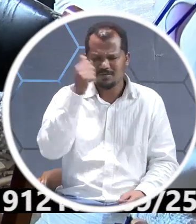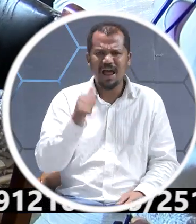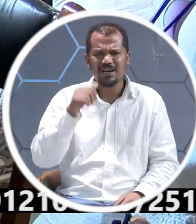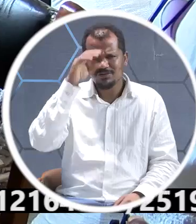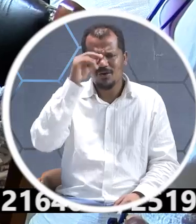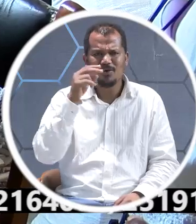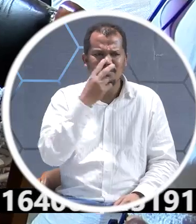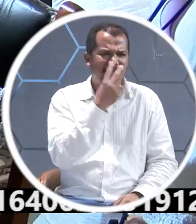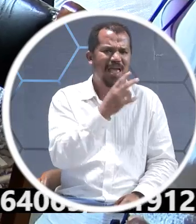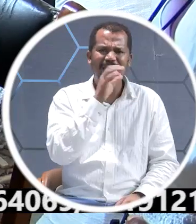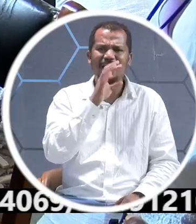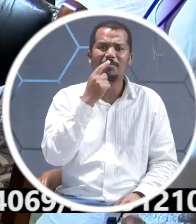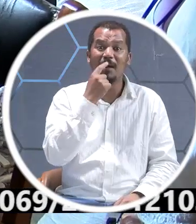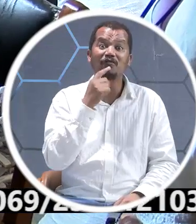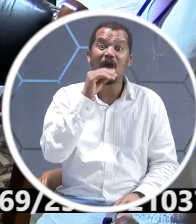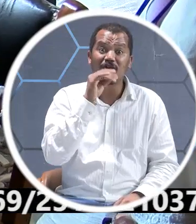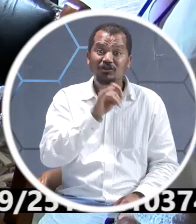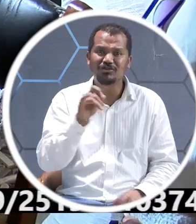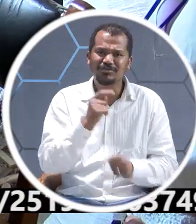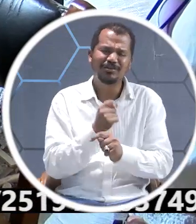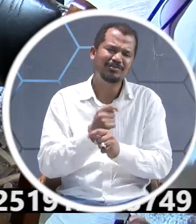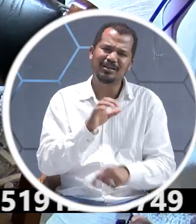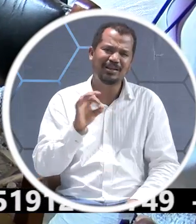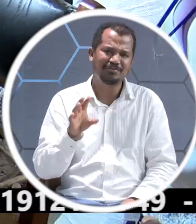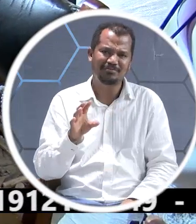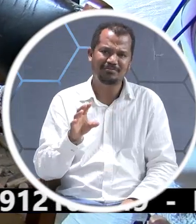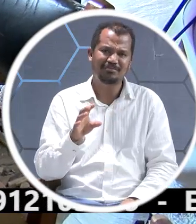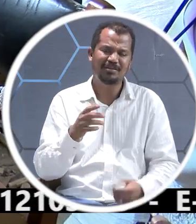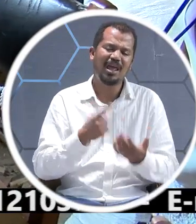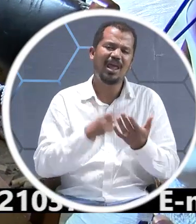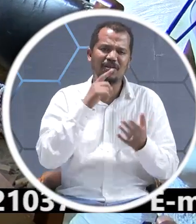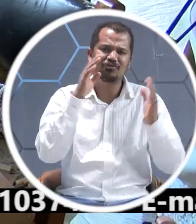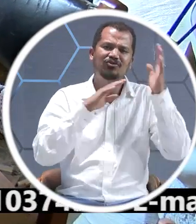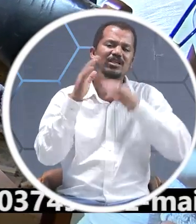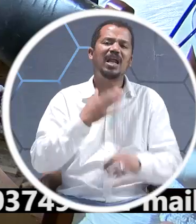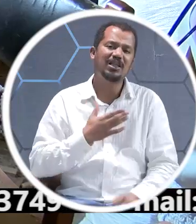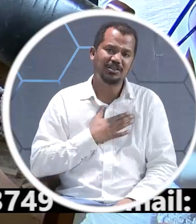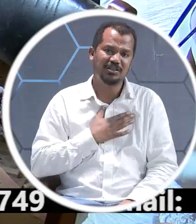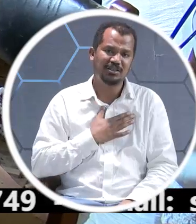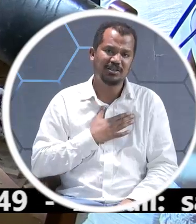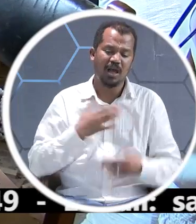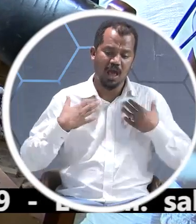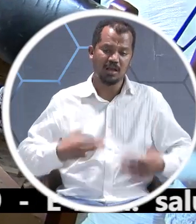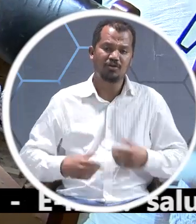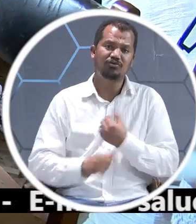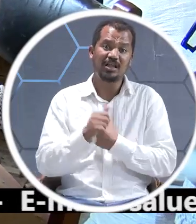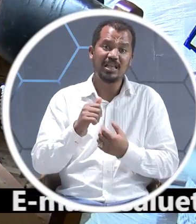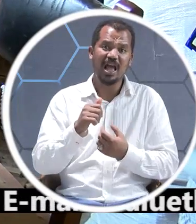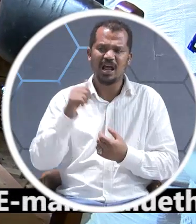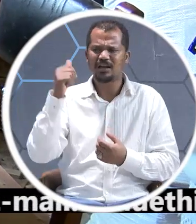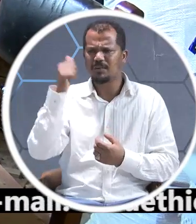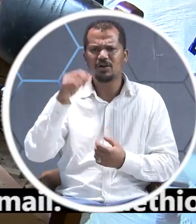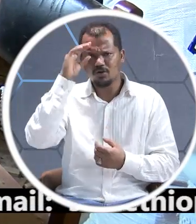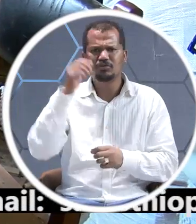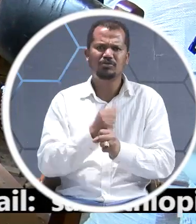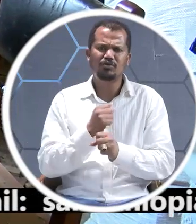ما نم زور رومين منقسم بافوين نكران إذا ناقيني. Naya na uci gerak cina je akar gula tengen deman nacum sarat